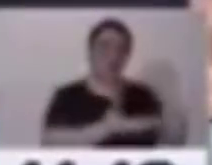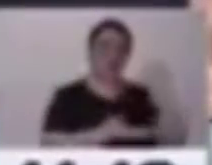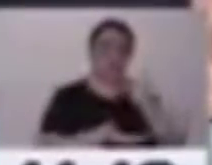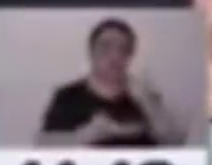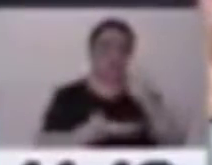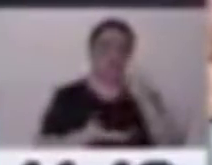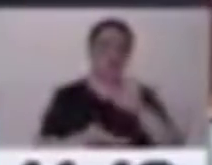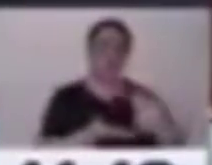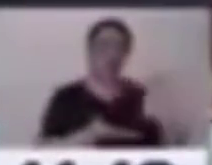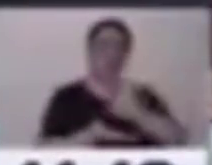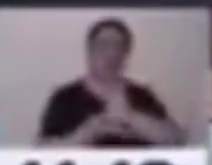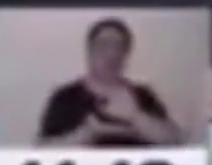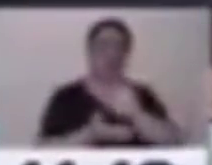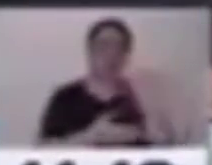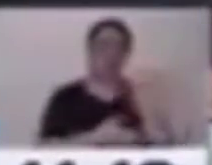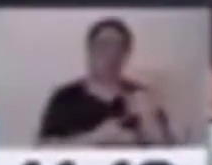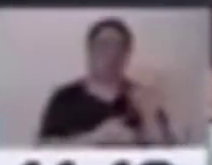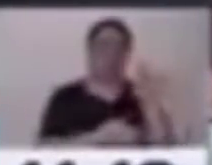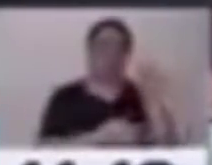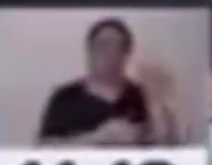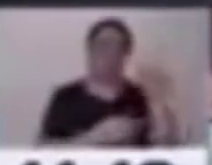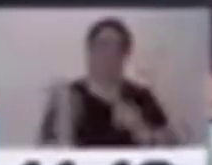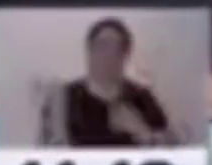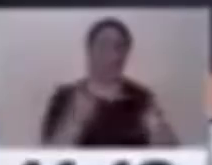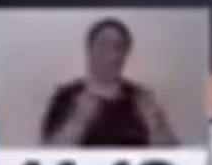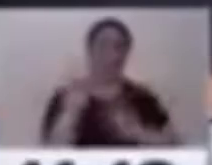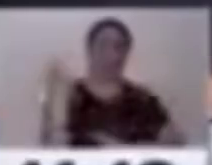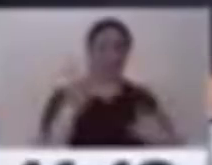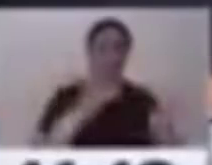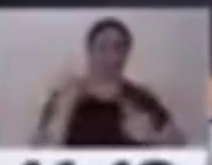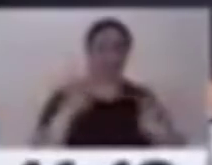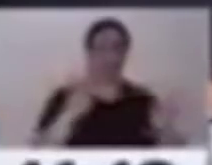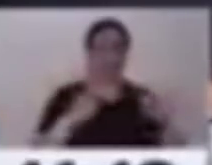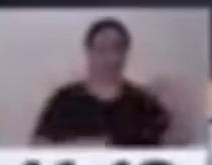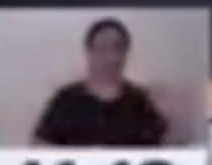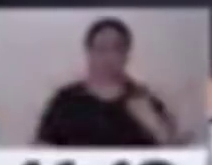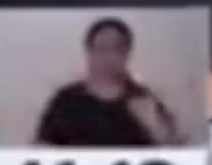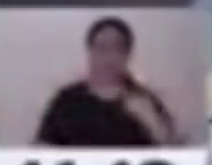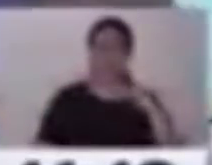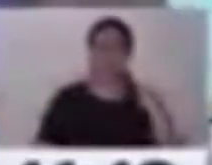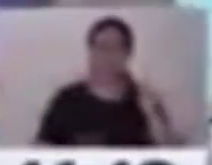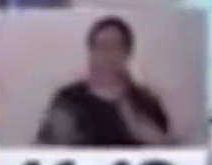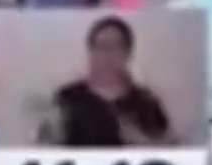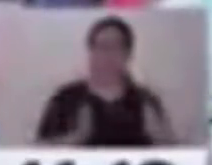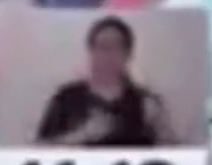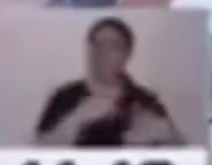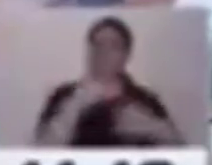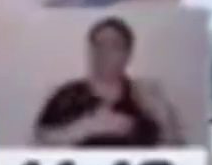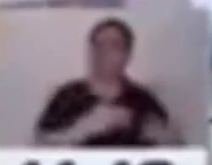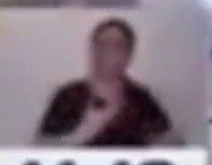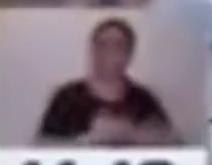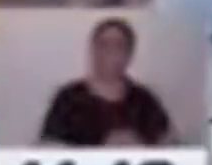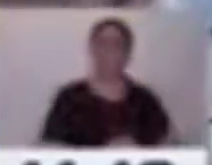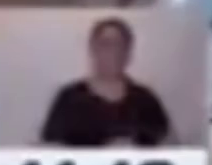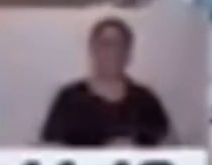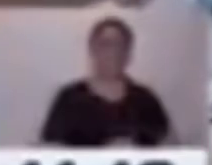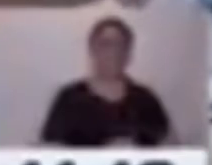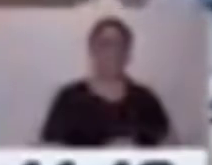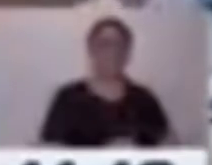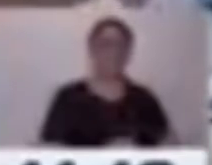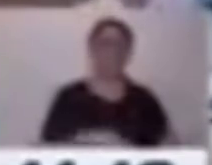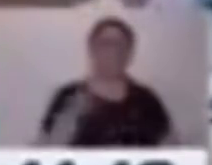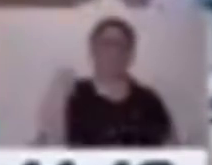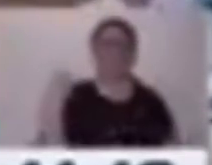ngayon po ay nais lamang muna nating linawin na ang DSWD ay hindi pa po nakakatanggap